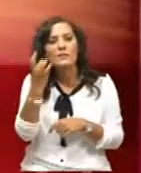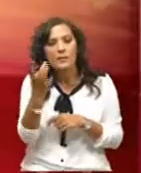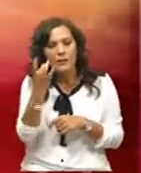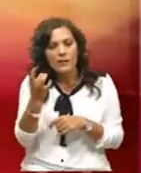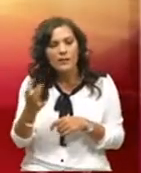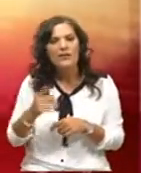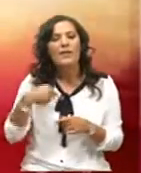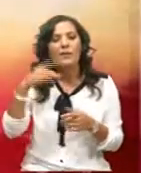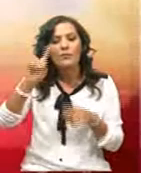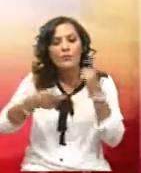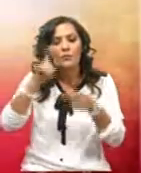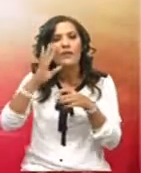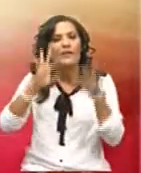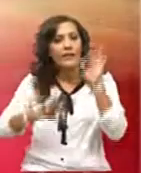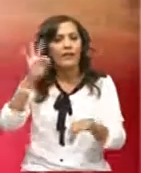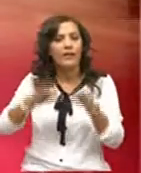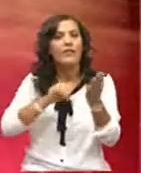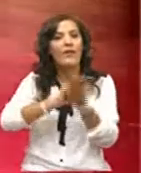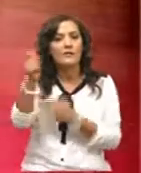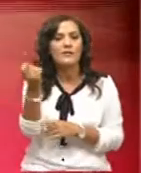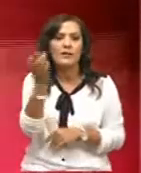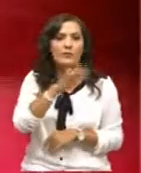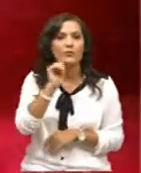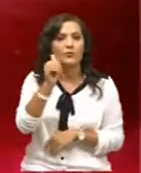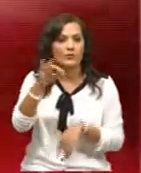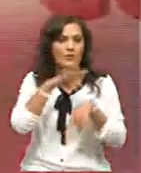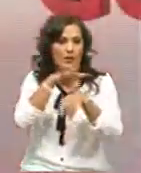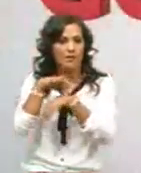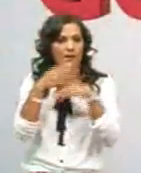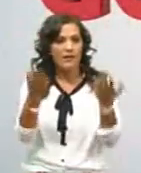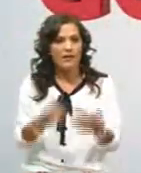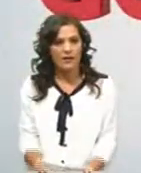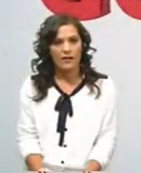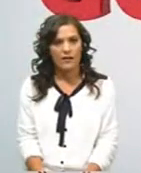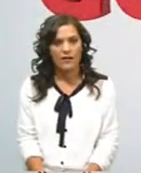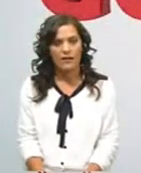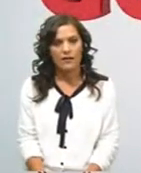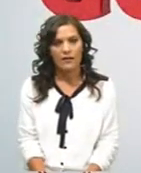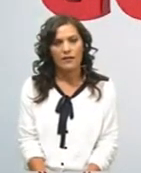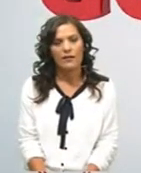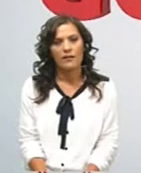teşhis ve tedavi yöntemleri Hepsi az sonra günlük rehber di mi